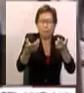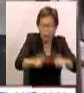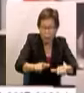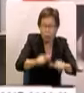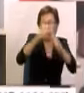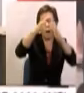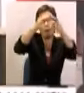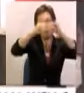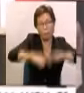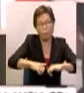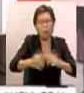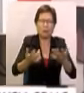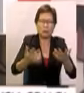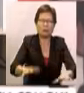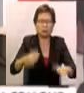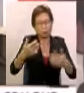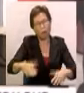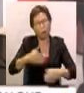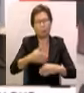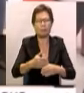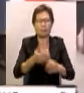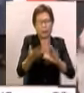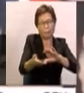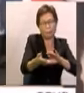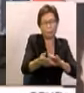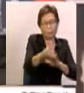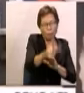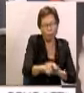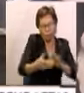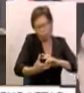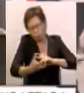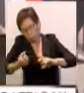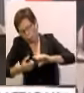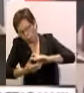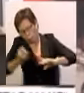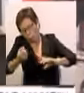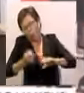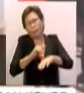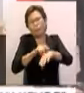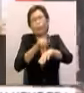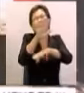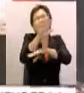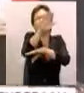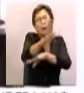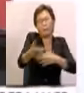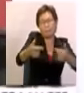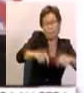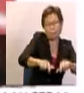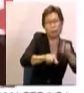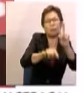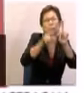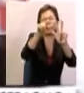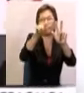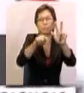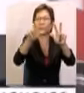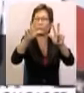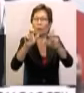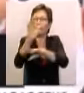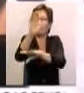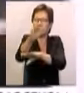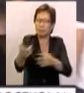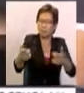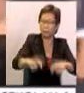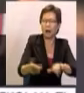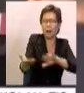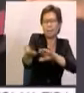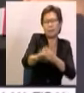kini telah selesai proses mengeluarkan mangsa pada pukul 5 petang tadi. Insiden yang berlaku pada pukul 3.37 petang ini telah